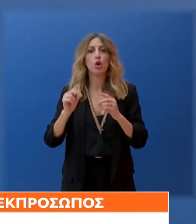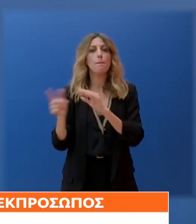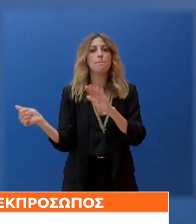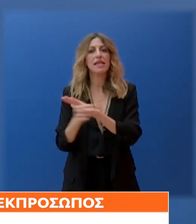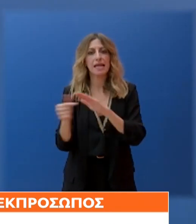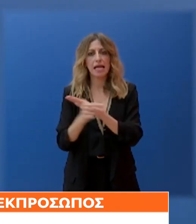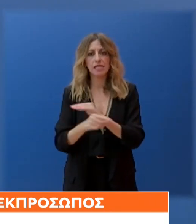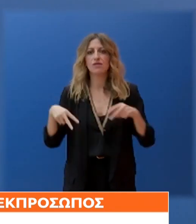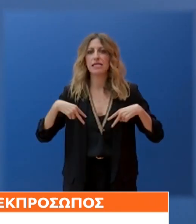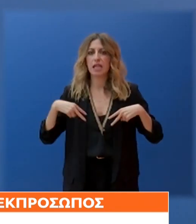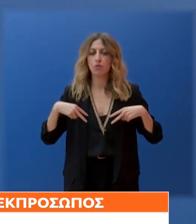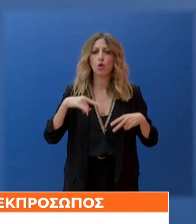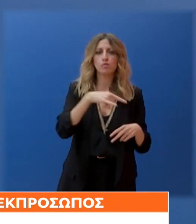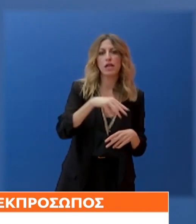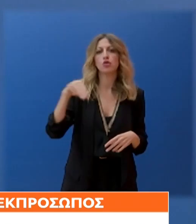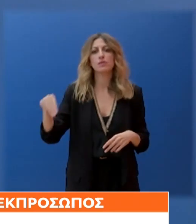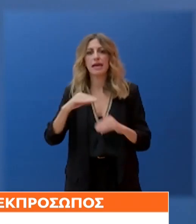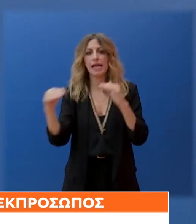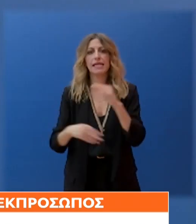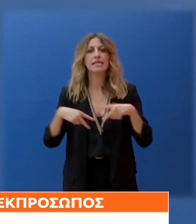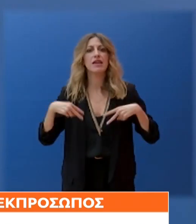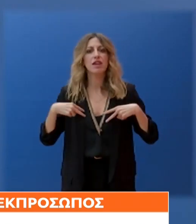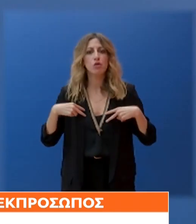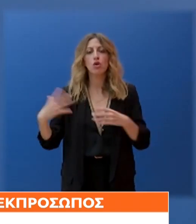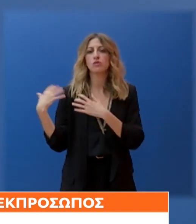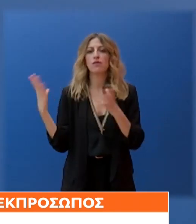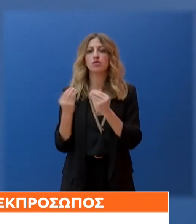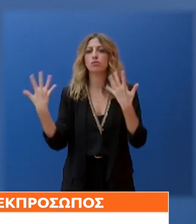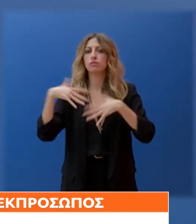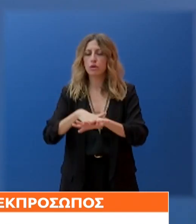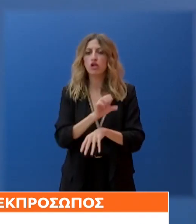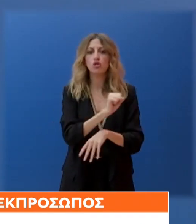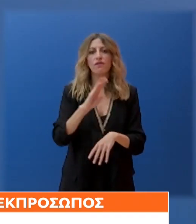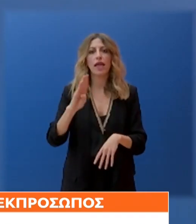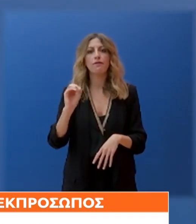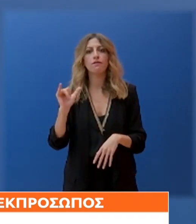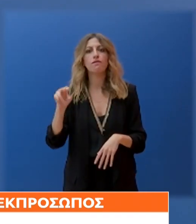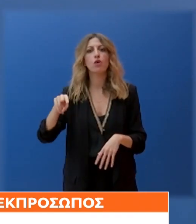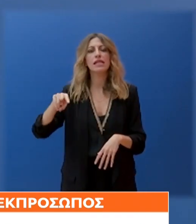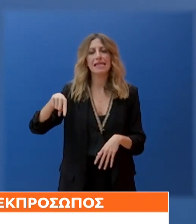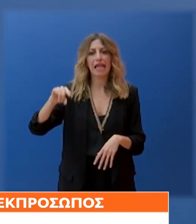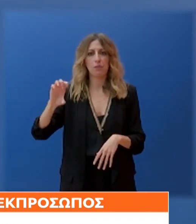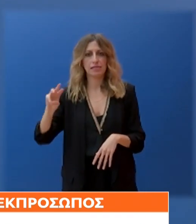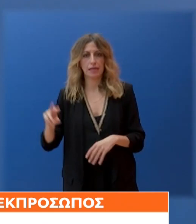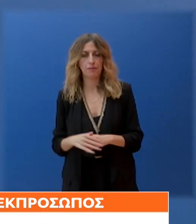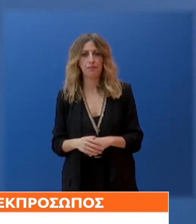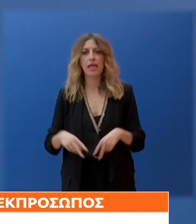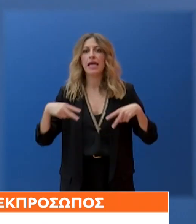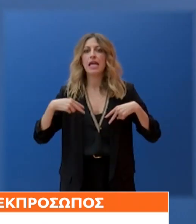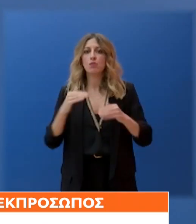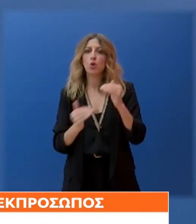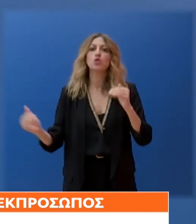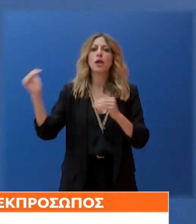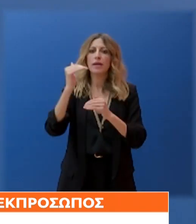Μηταράκης. Υφυπουργός Αρμόδια για την Ένταξη, Σοφία Βούλτεψη. Υπουργός Επικρατείας,